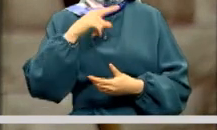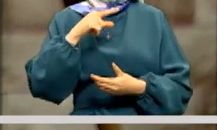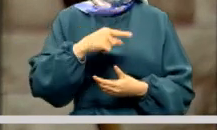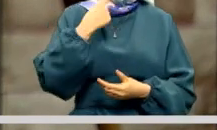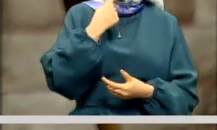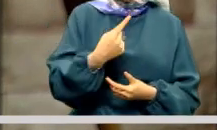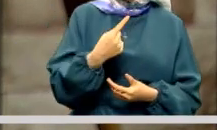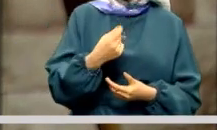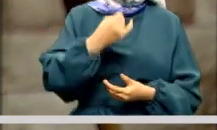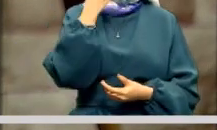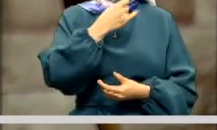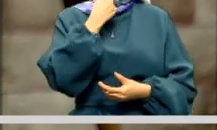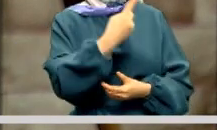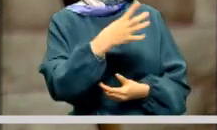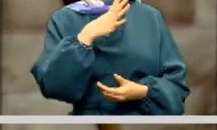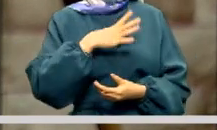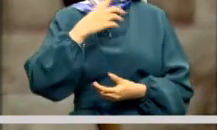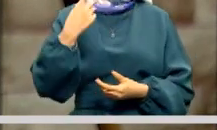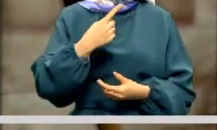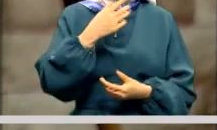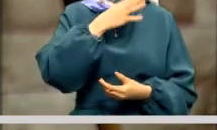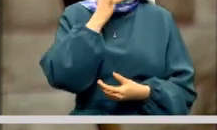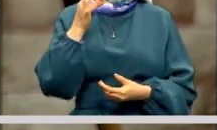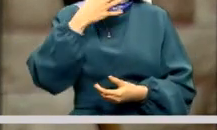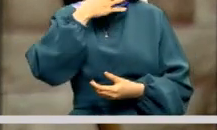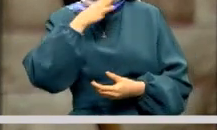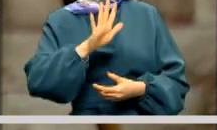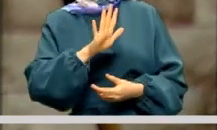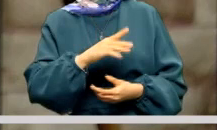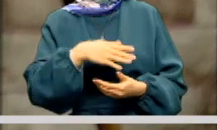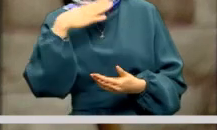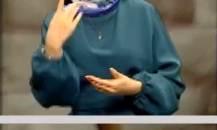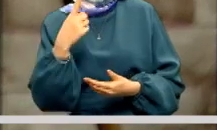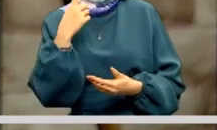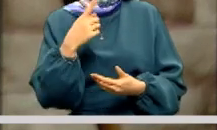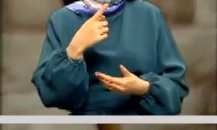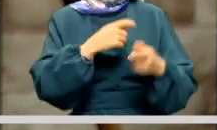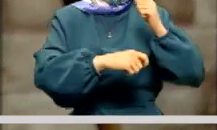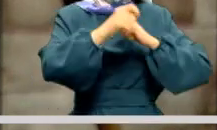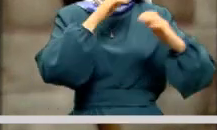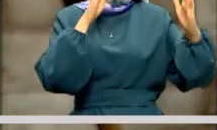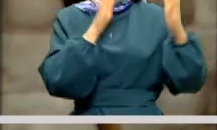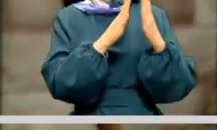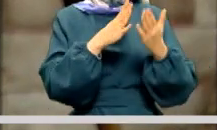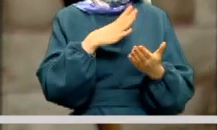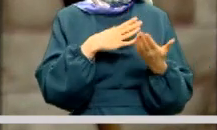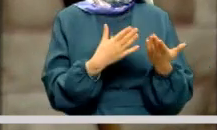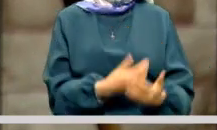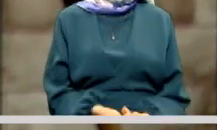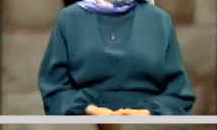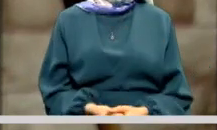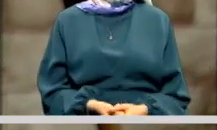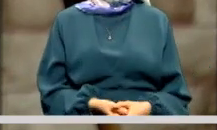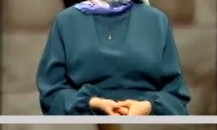emreder bir anda hiç hesabınızda olmayan hesapta olmayan başka bir muameleyle karşılaşma ihtimali çok yüksek olabiliyor